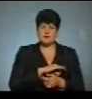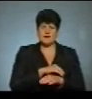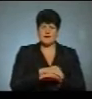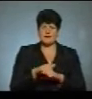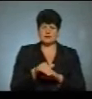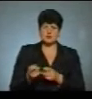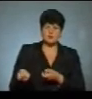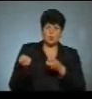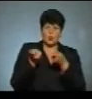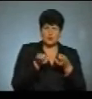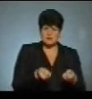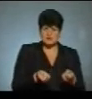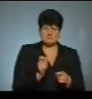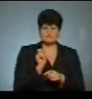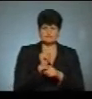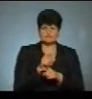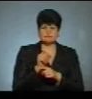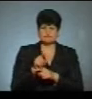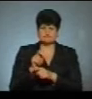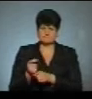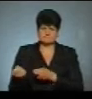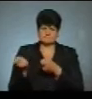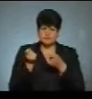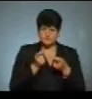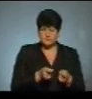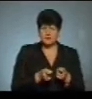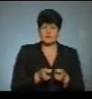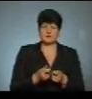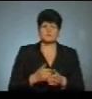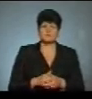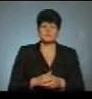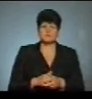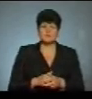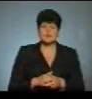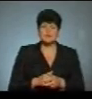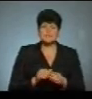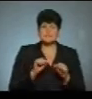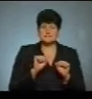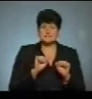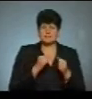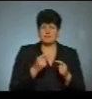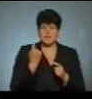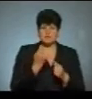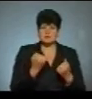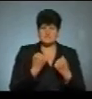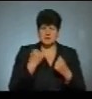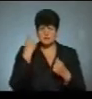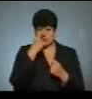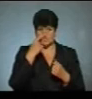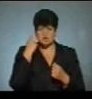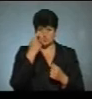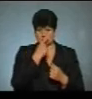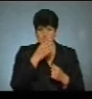адресної доставки, доставки замовлень за умови забезпечення персоналу, захист обличчя, очей, рук